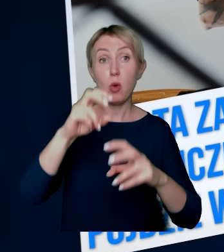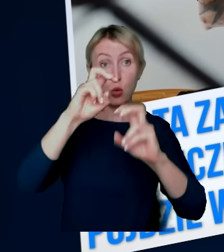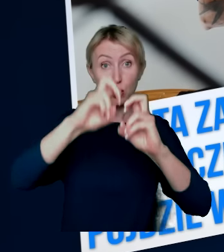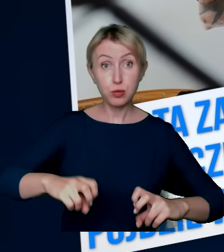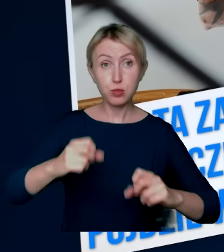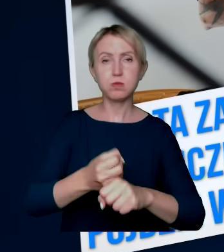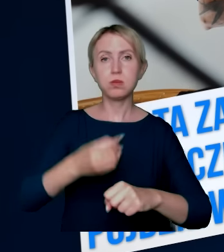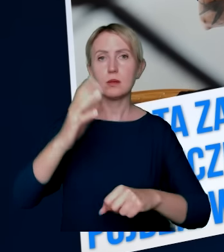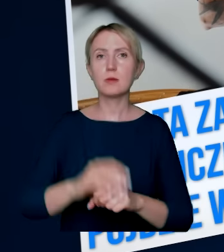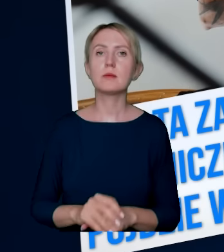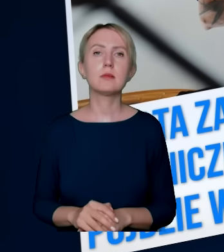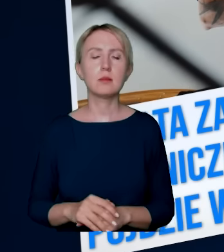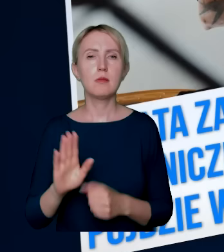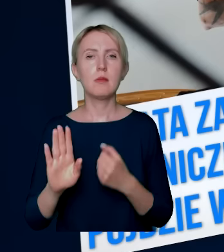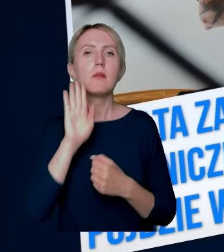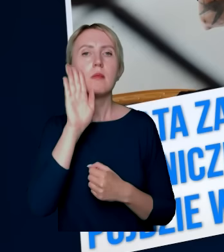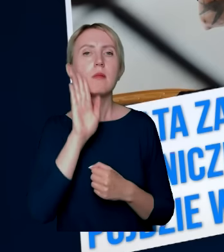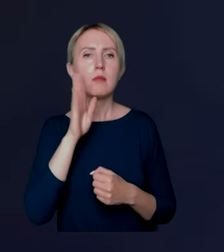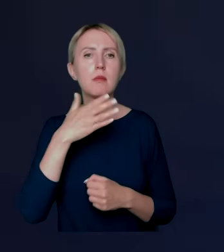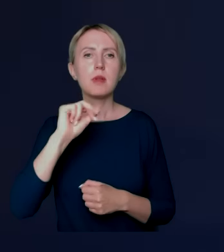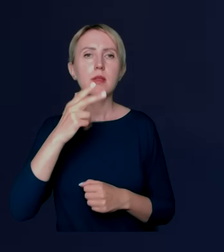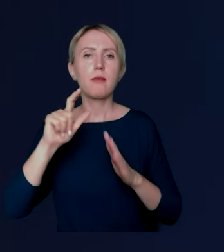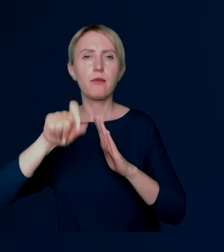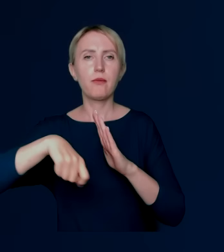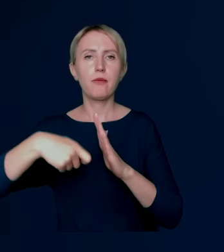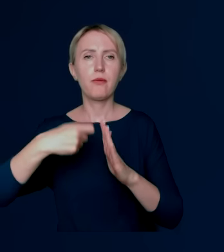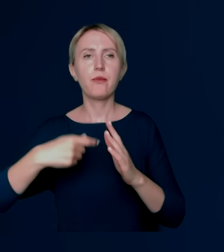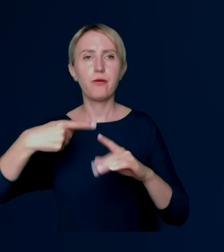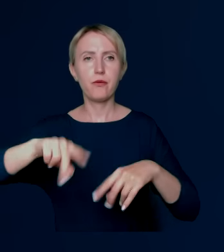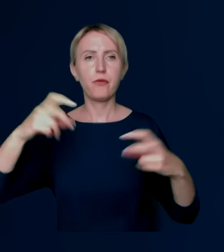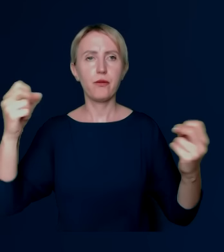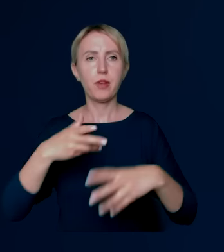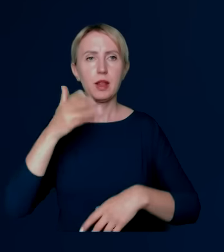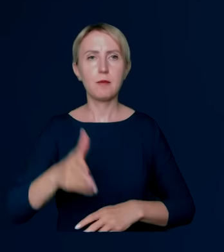animowany Wielka Przygoda Niny wkrótce w kinach.